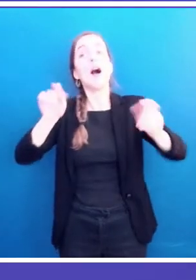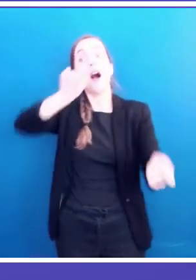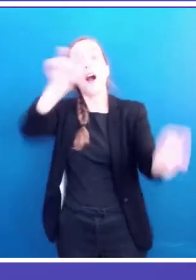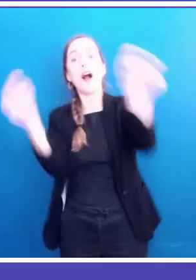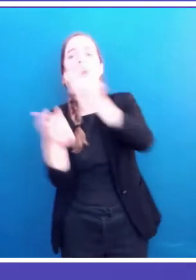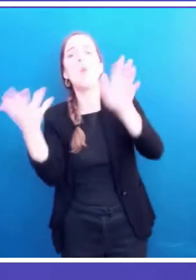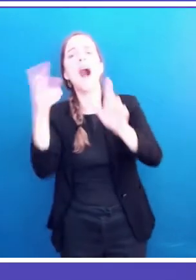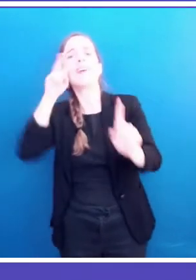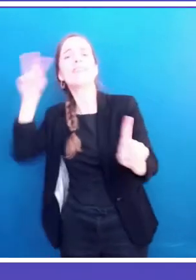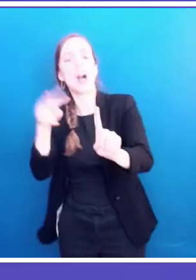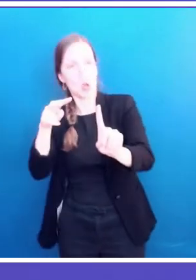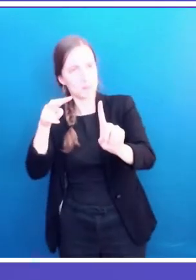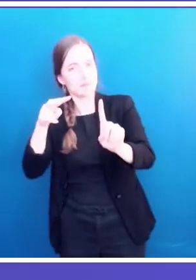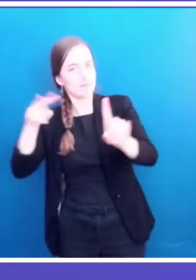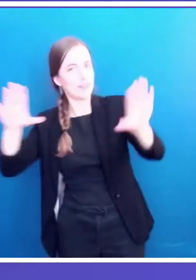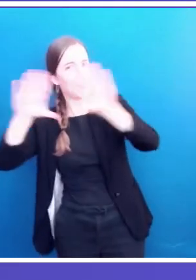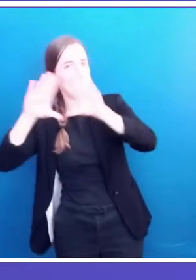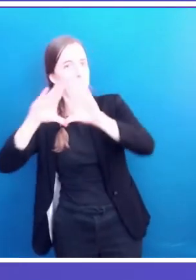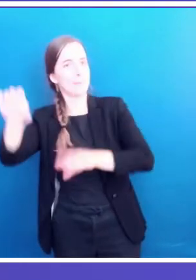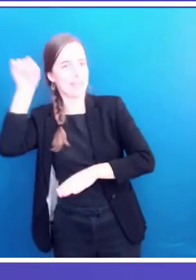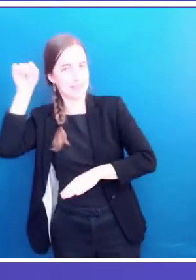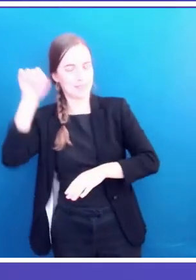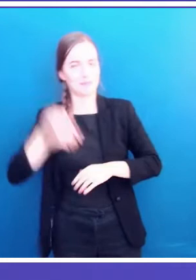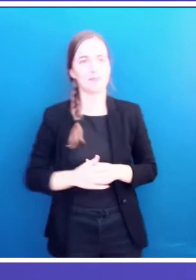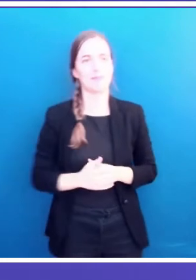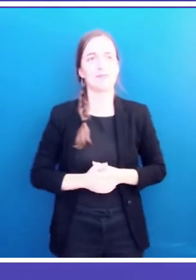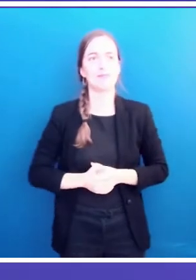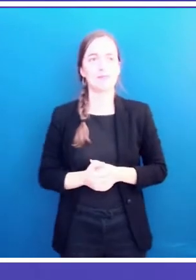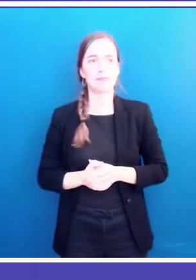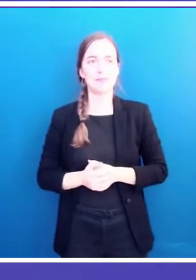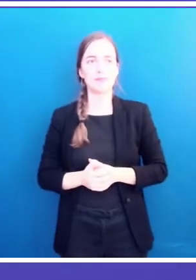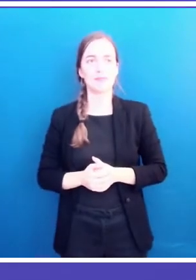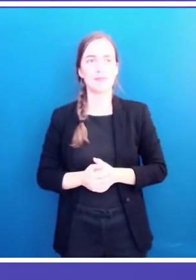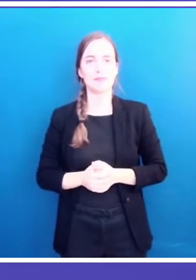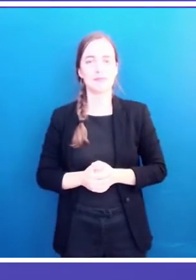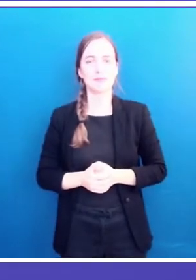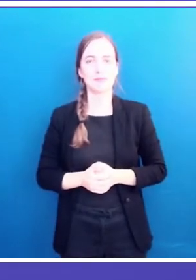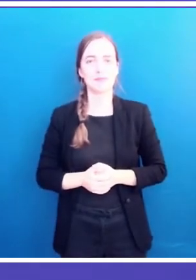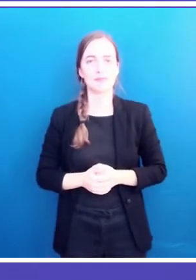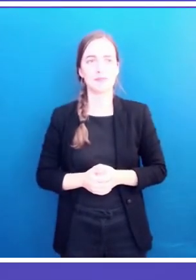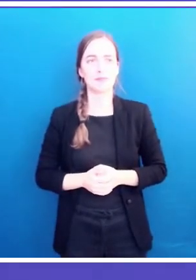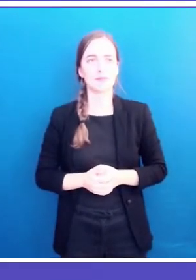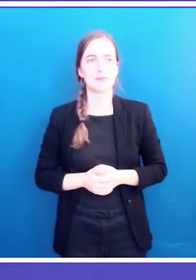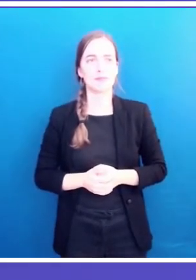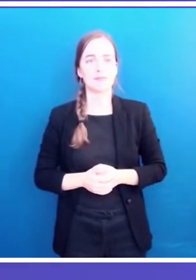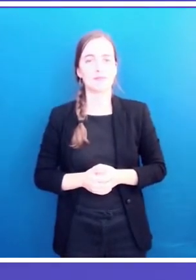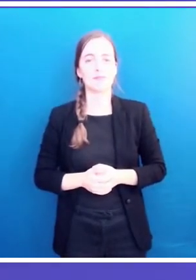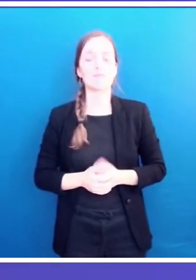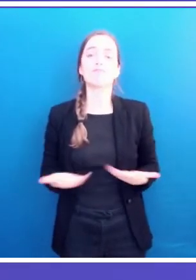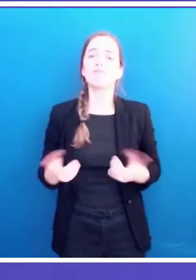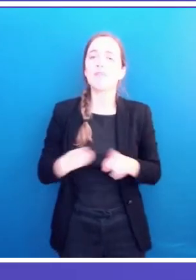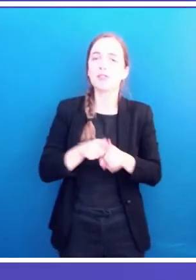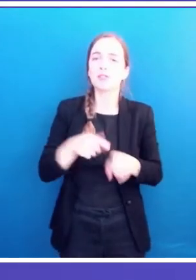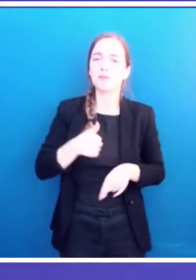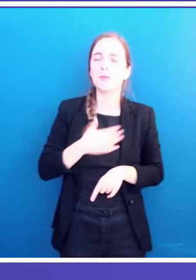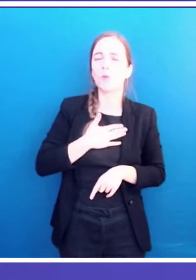وبهذه الطريقة المتعددة الاختصاصات وفيها هذه القيم المهمة للتوصل إلى التغيير العميق. وهذا